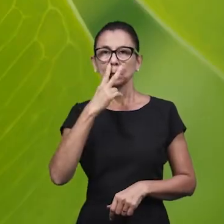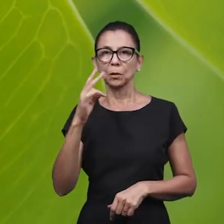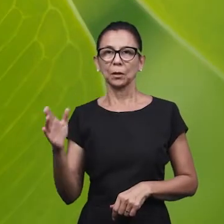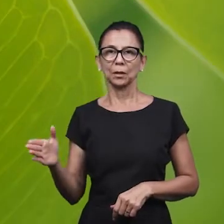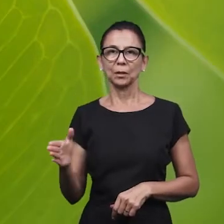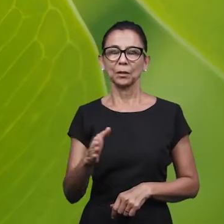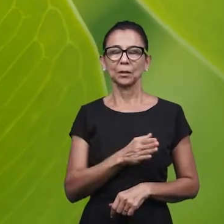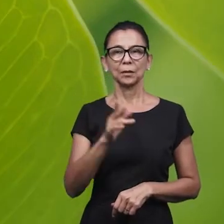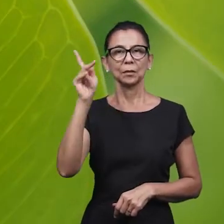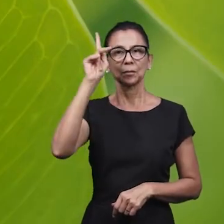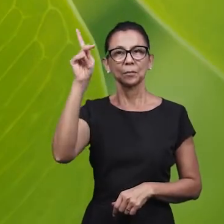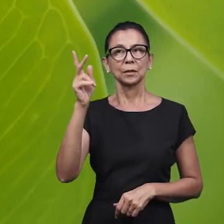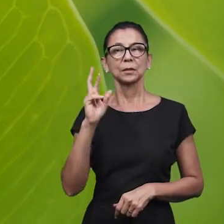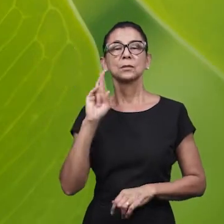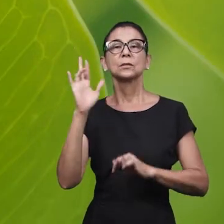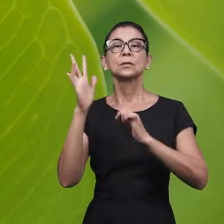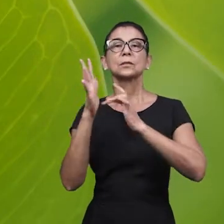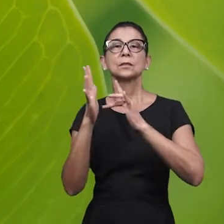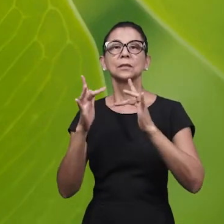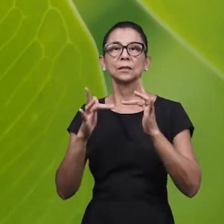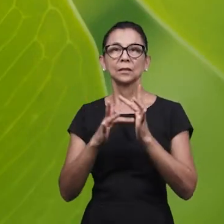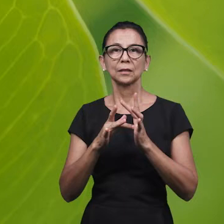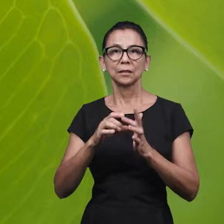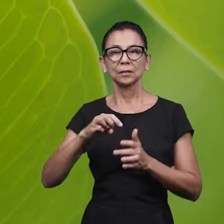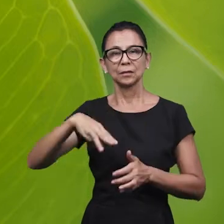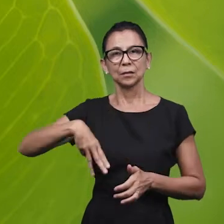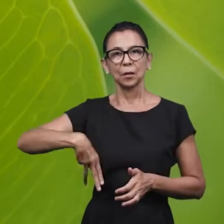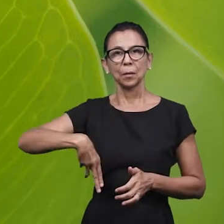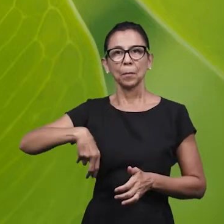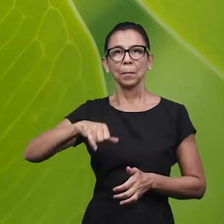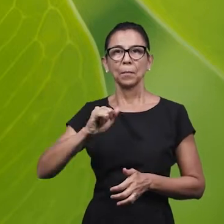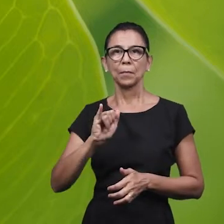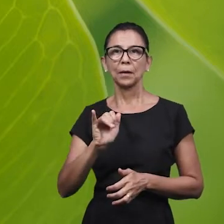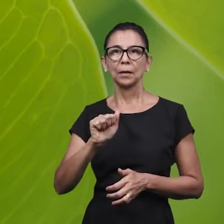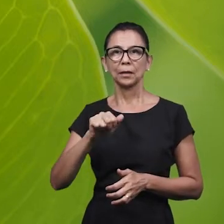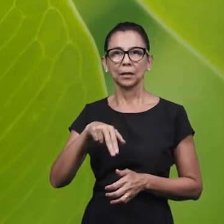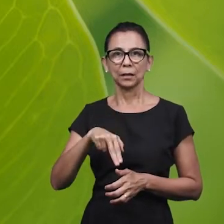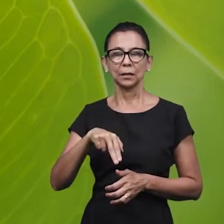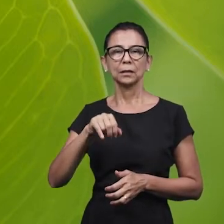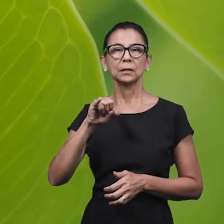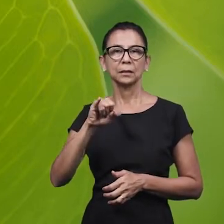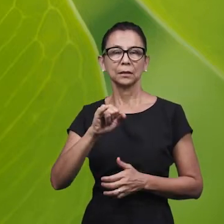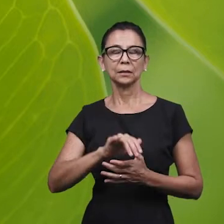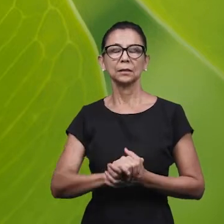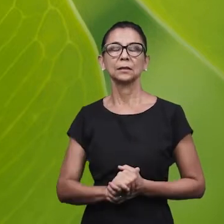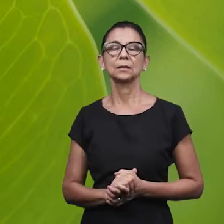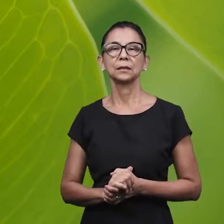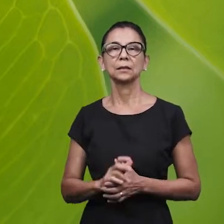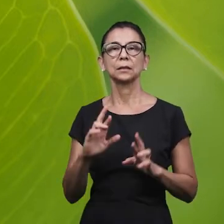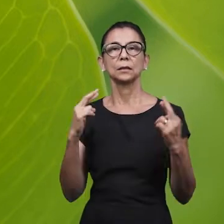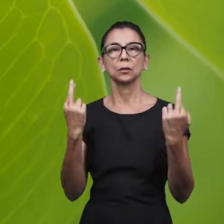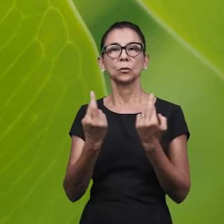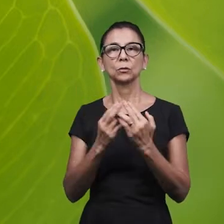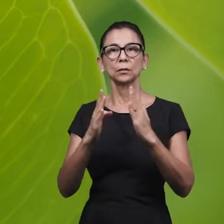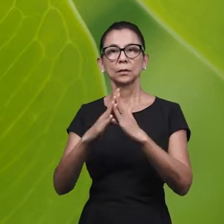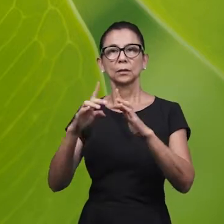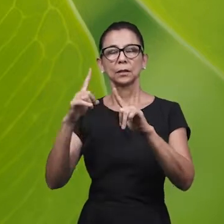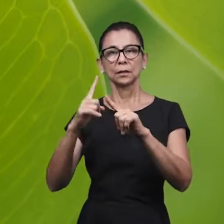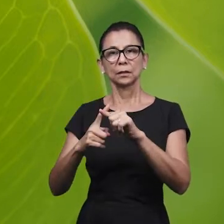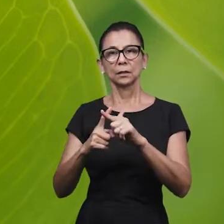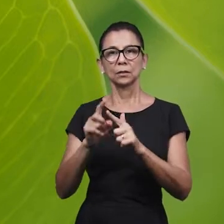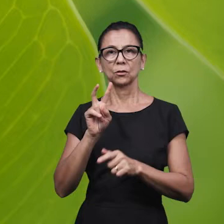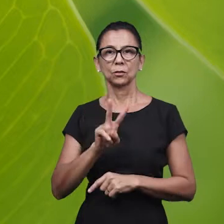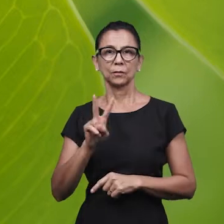Santo. La paix du Seigneur Jésus, mes frères, je m'appelle Maiane, je suis de l'église de Praia de la